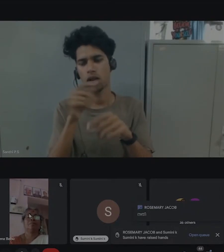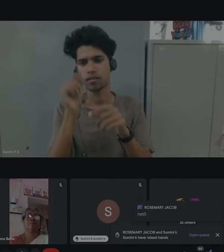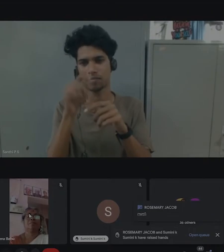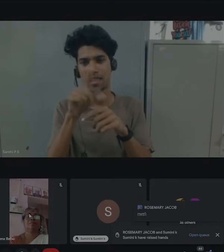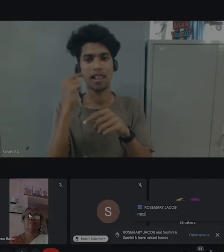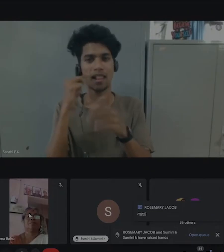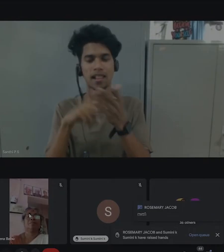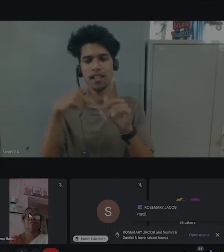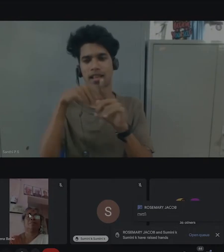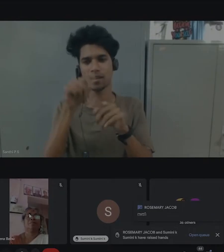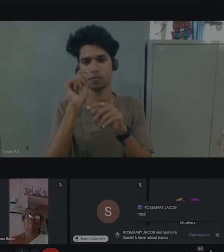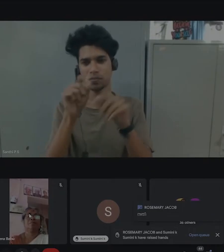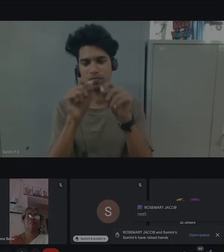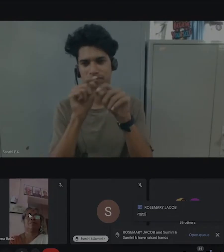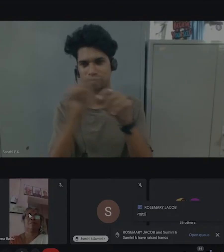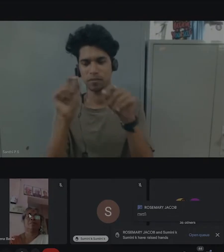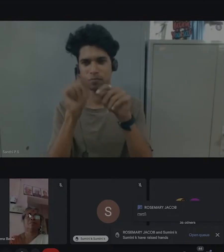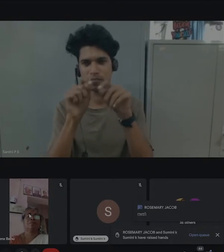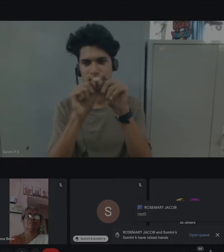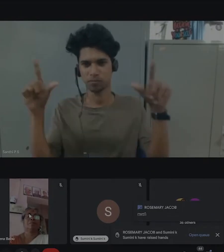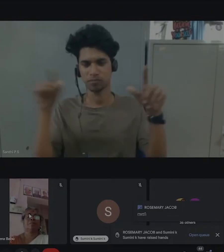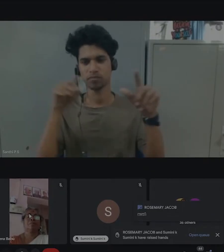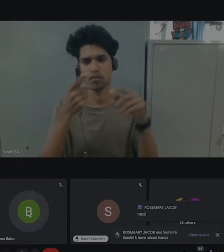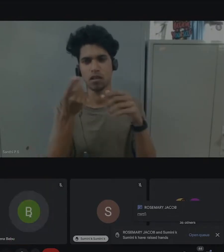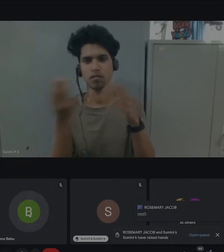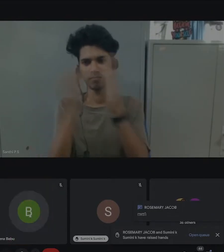ആ ചോദ്യാവലി കൂടി പൂരിപ്പിക്കേണ്ടതാണ്.